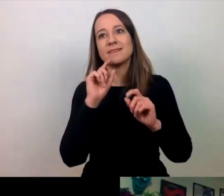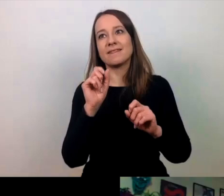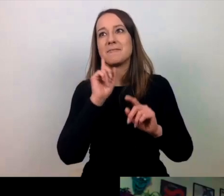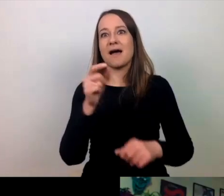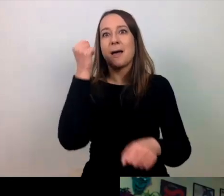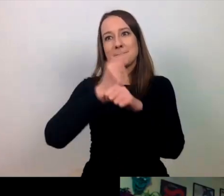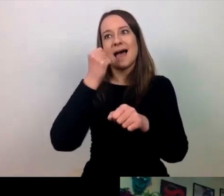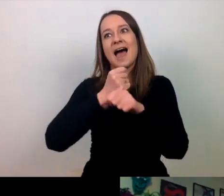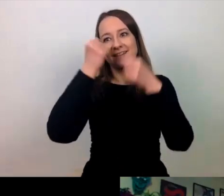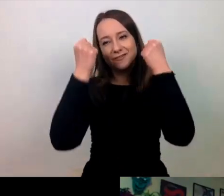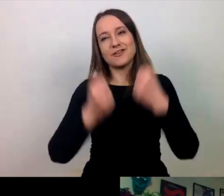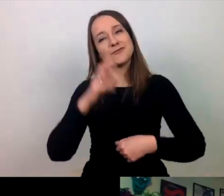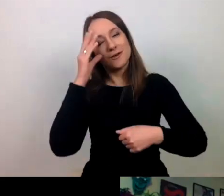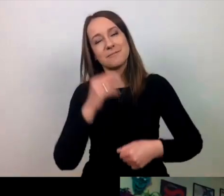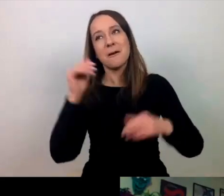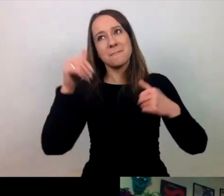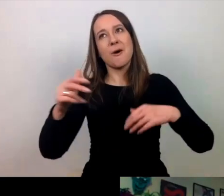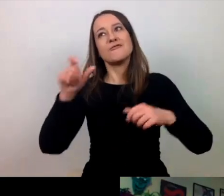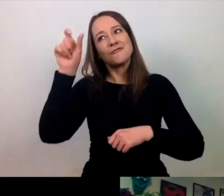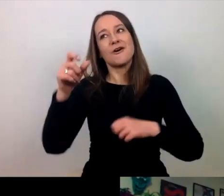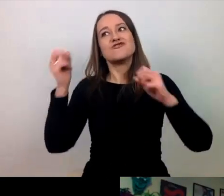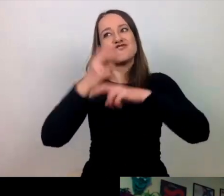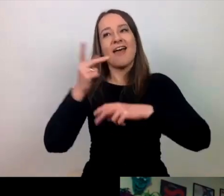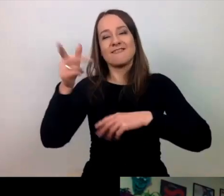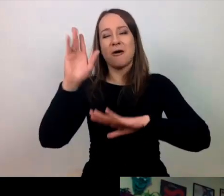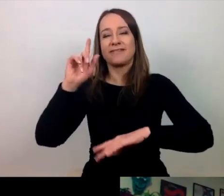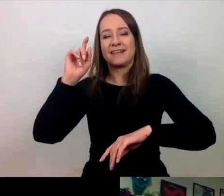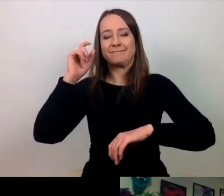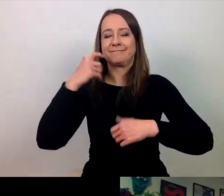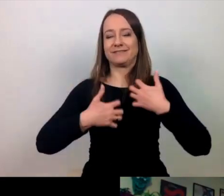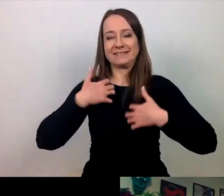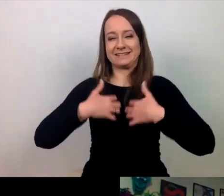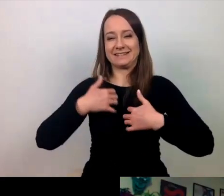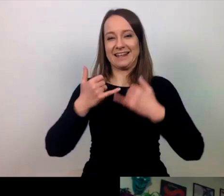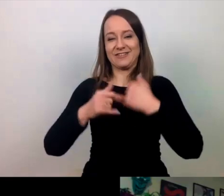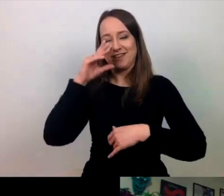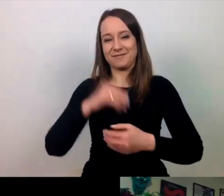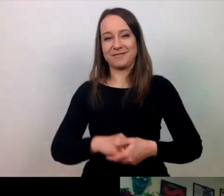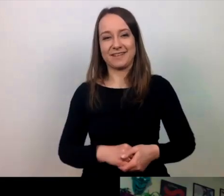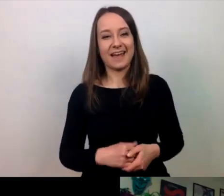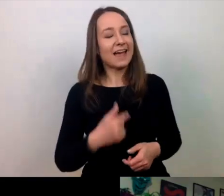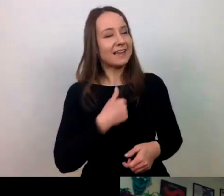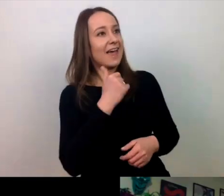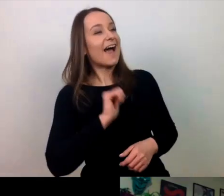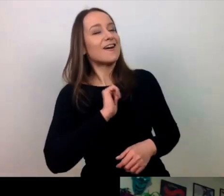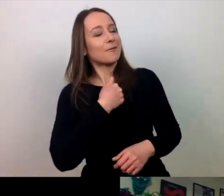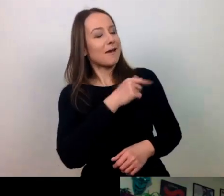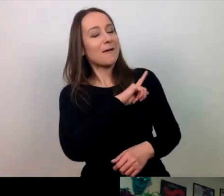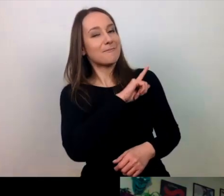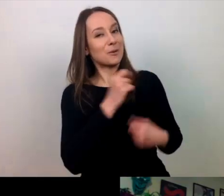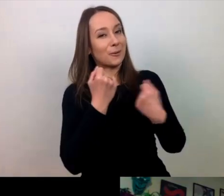może być zły, jeżeli jest szef. Nie, dlaczego się o to pytałem? Jestem sama, więc ja siebie bardzo pilnuję.